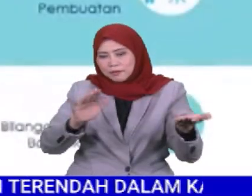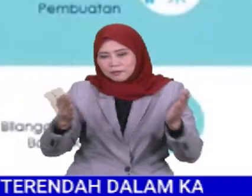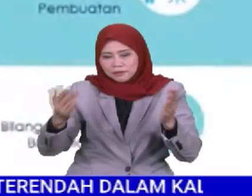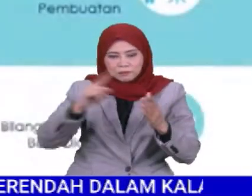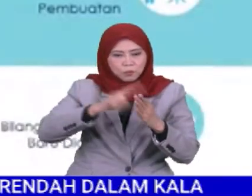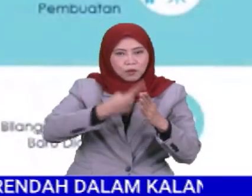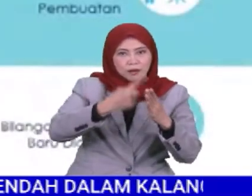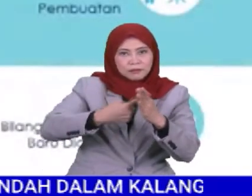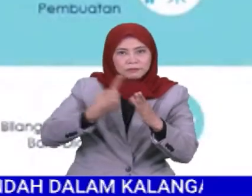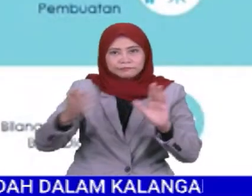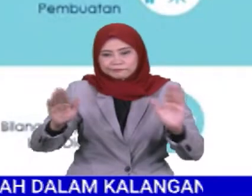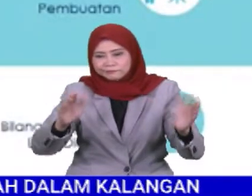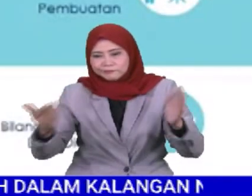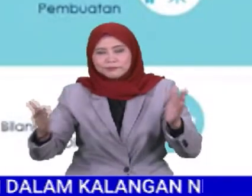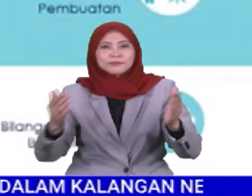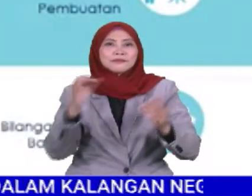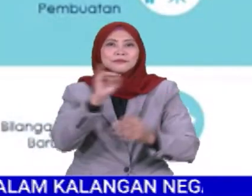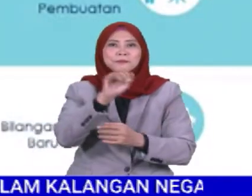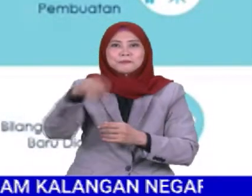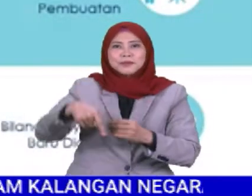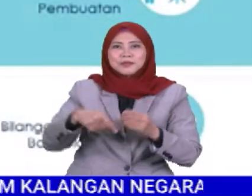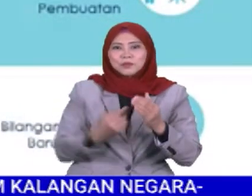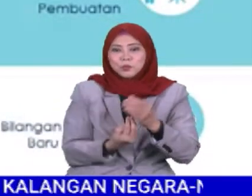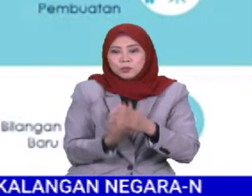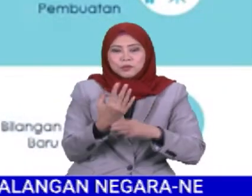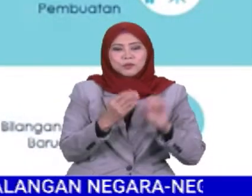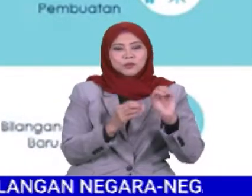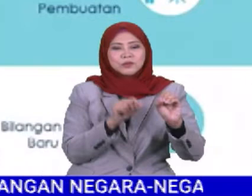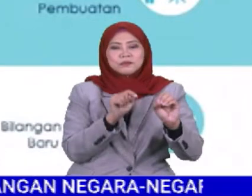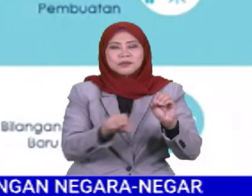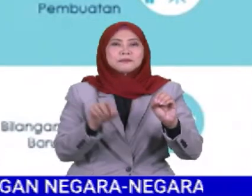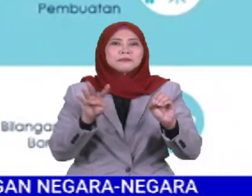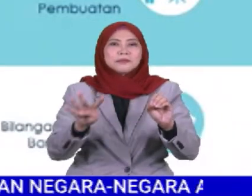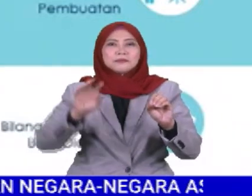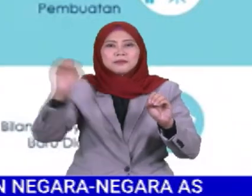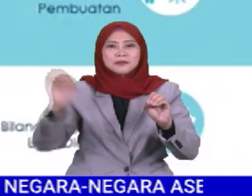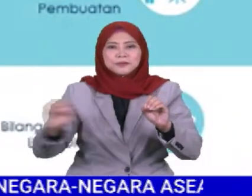bulanan IP tumbuh kepada kosong perpuluhan